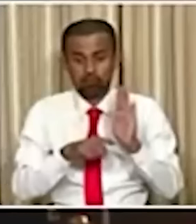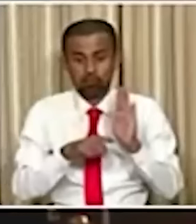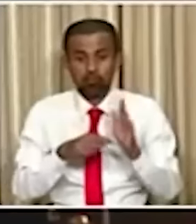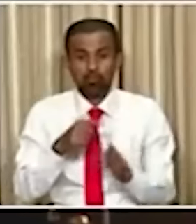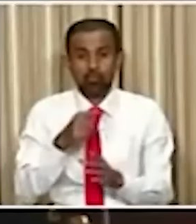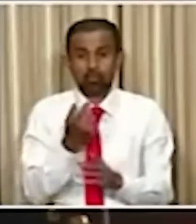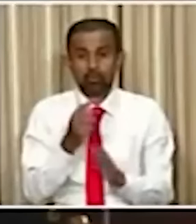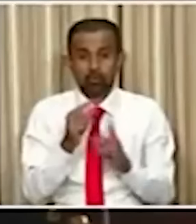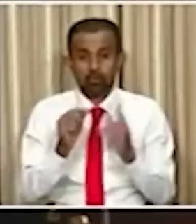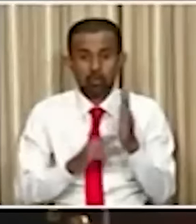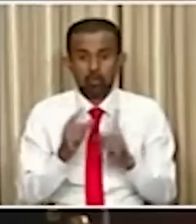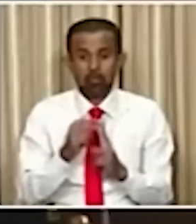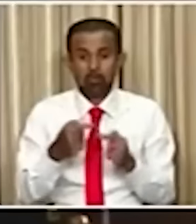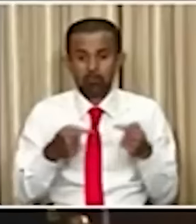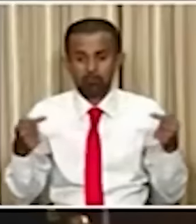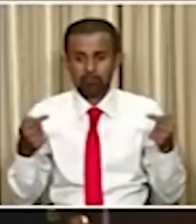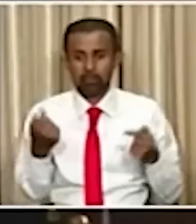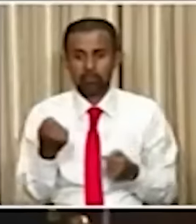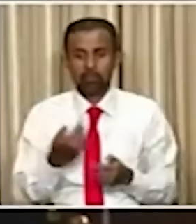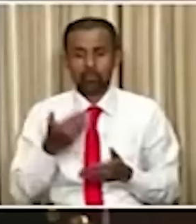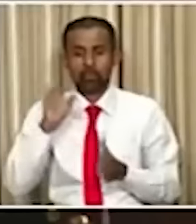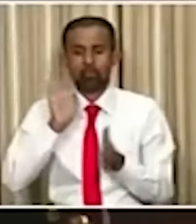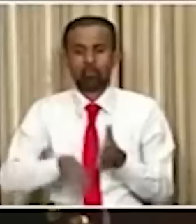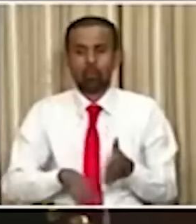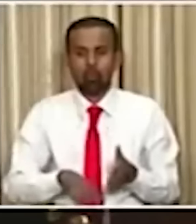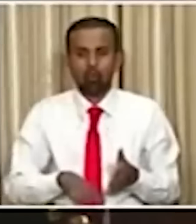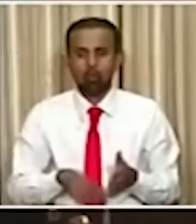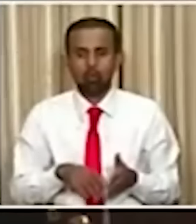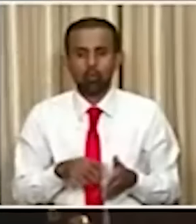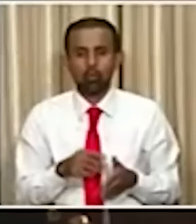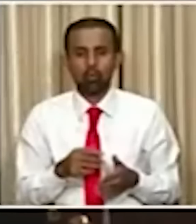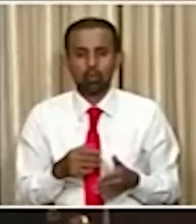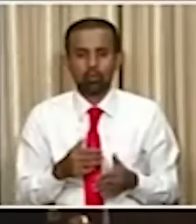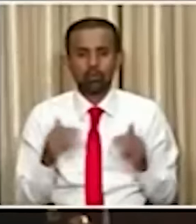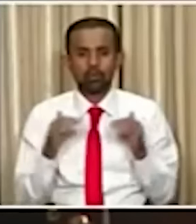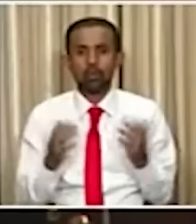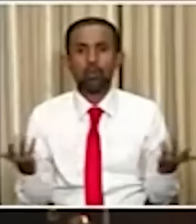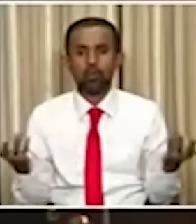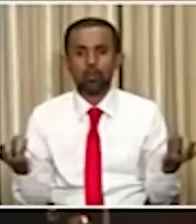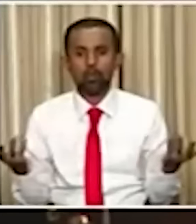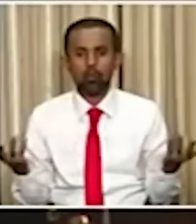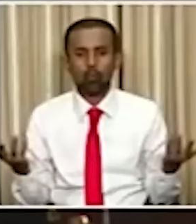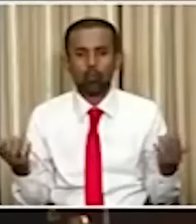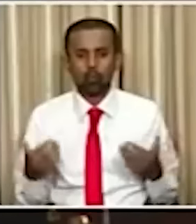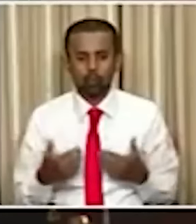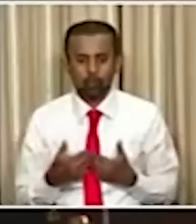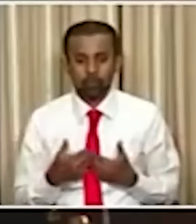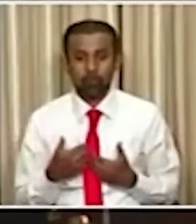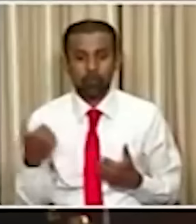මුදලත් විපක්ෂ මන්ත්‍රීවරුන්ට කපලා දාලා තියෙනවා. මොකද්ද ගරු සභාපතිතුමනි සාධාරණේ? මේක තමයි